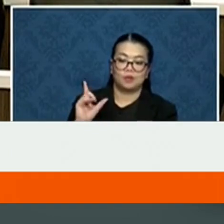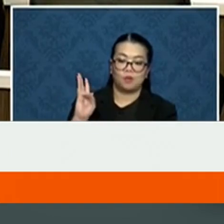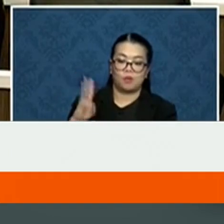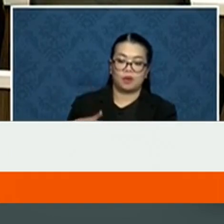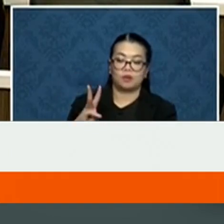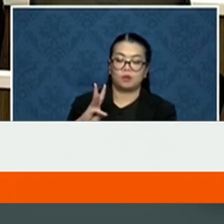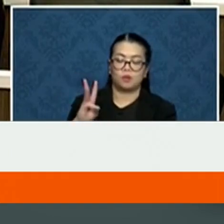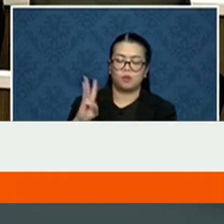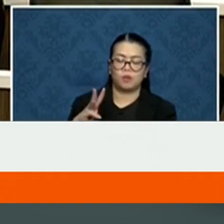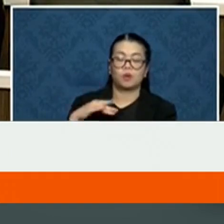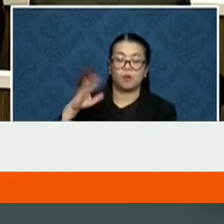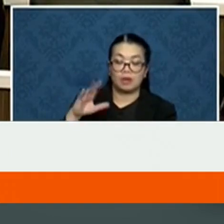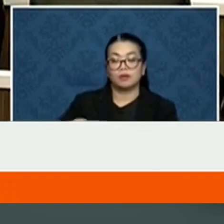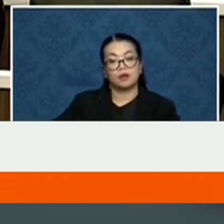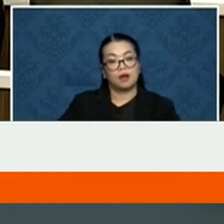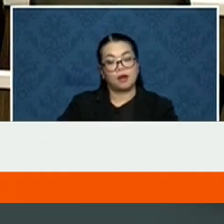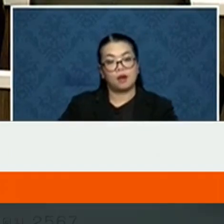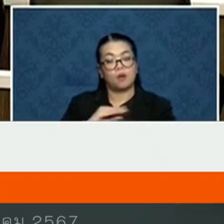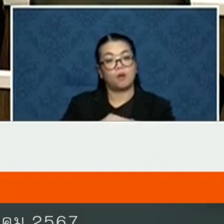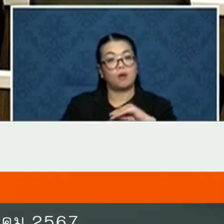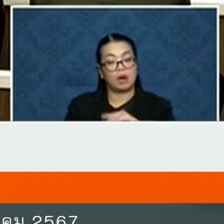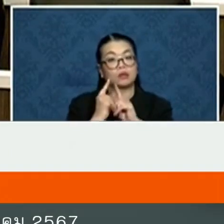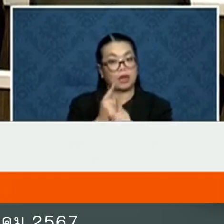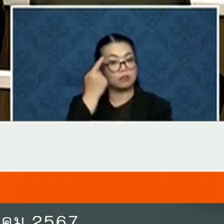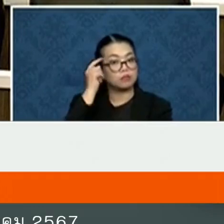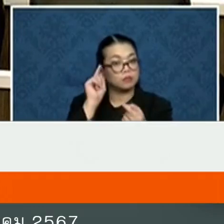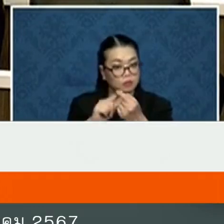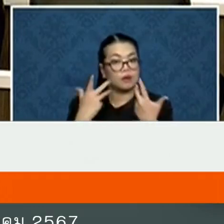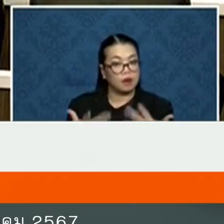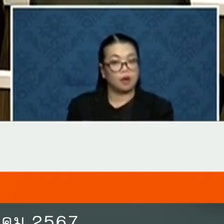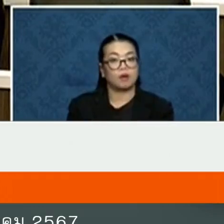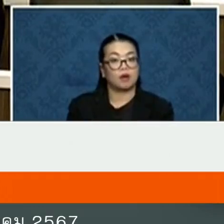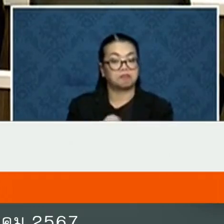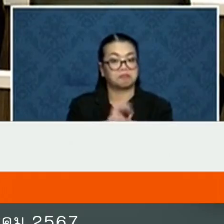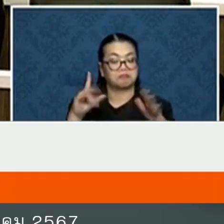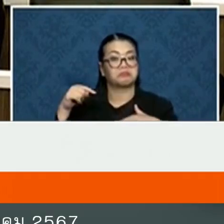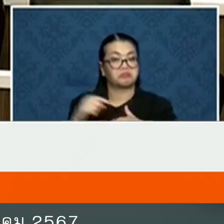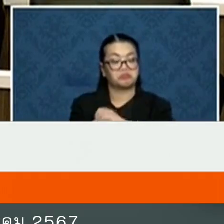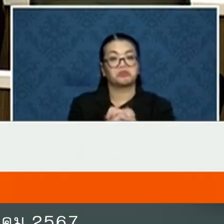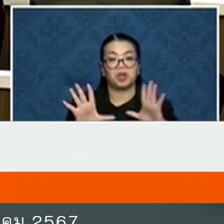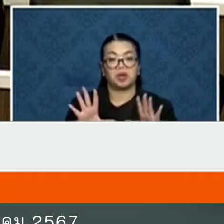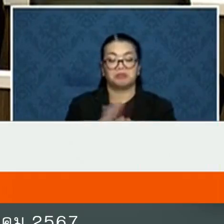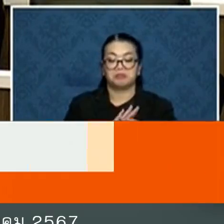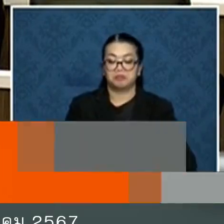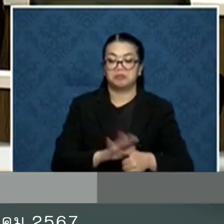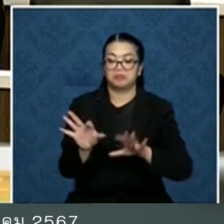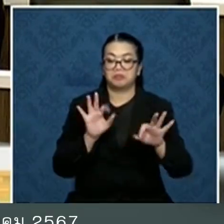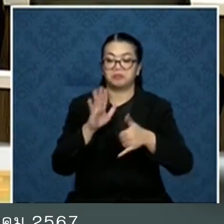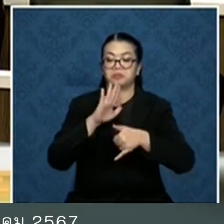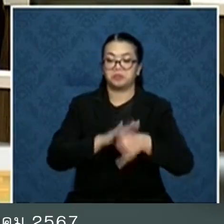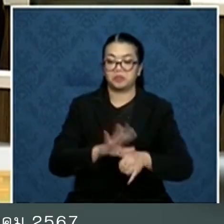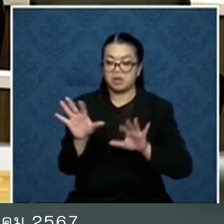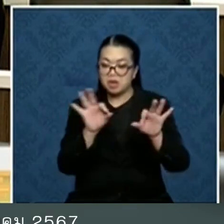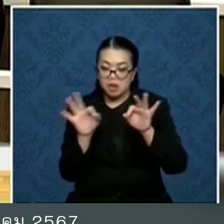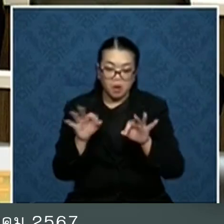บาทได้บริหารโครงการตามวัตถุประสงค์โปร่งใสไม่เลือกปฏิบัติกับผู้ต้อง